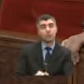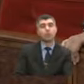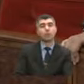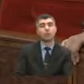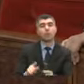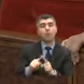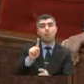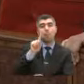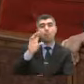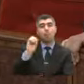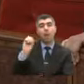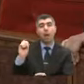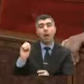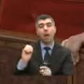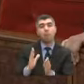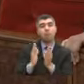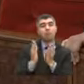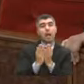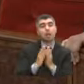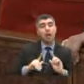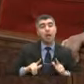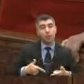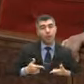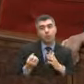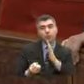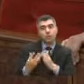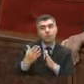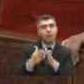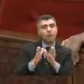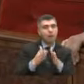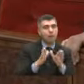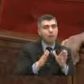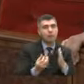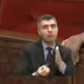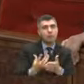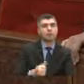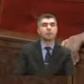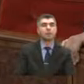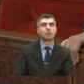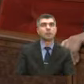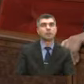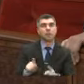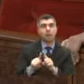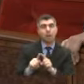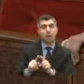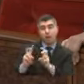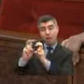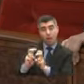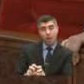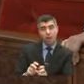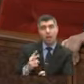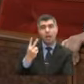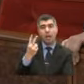100 مؤسسه ايضا. المعايير ديال الجوده اللي اليوم راينا هو اقل من 30 في السنه الاولى والثانيه